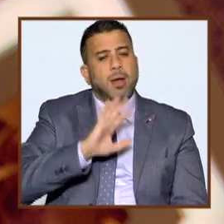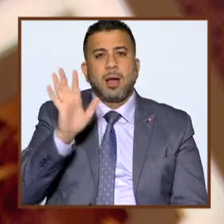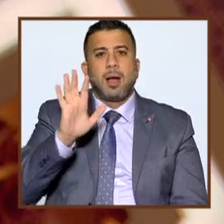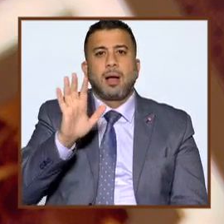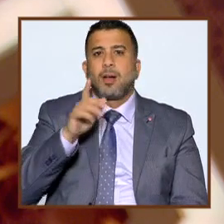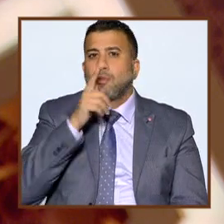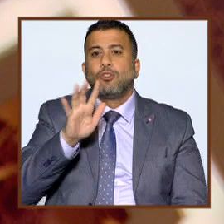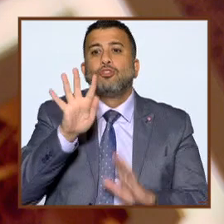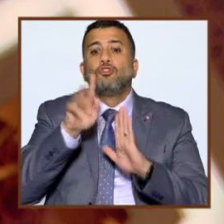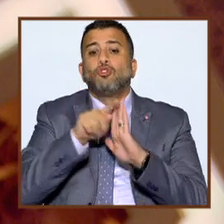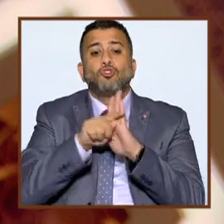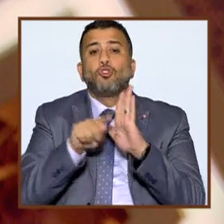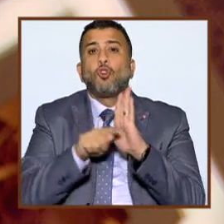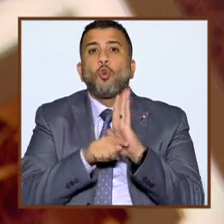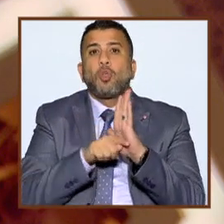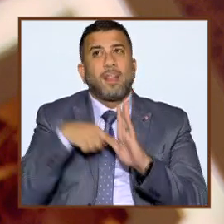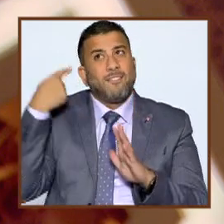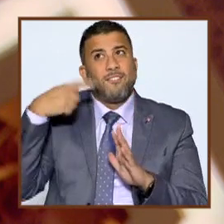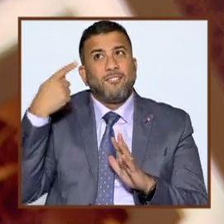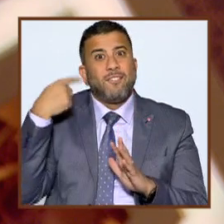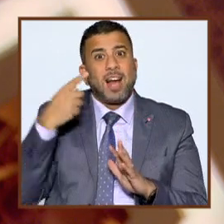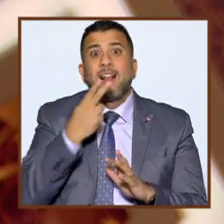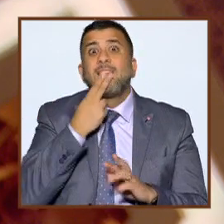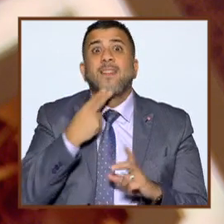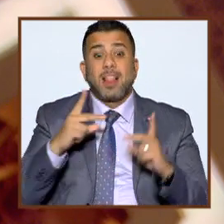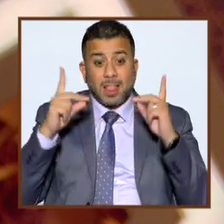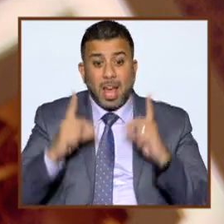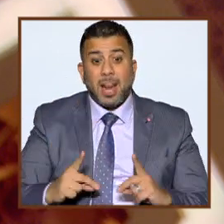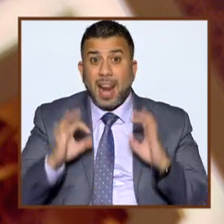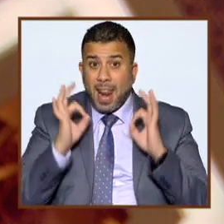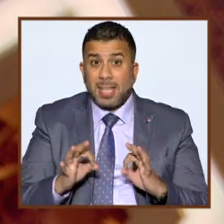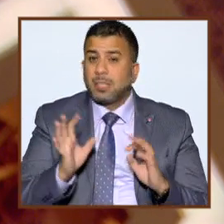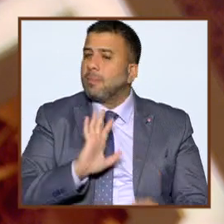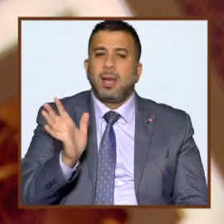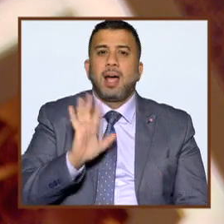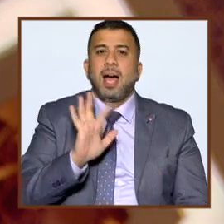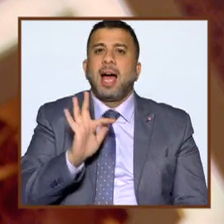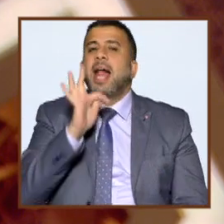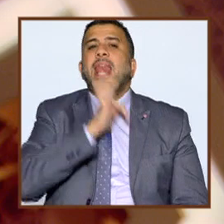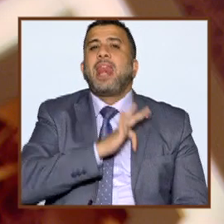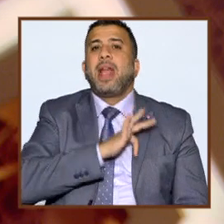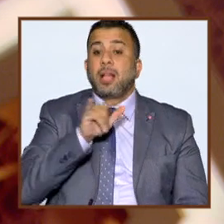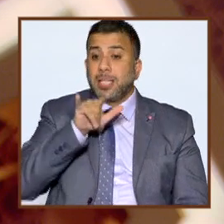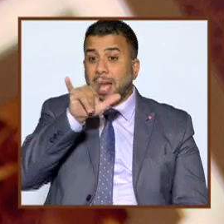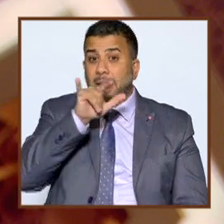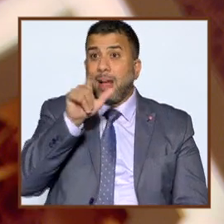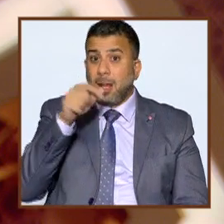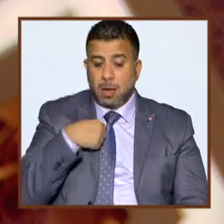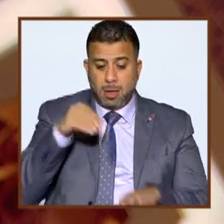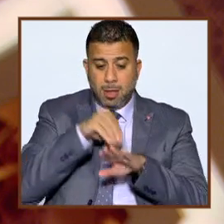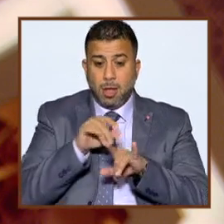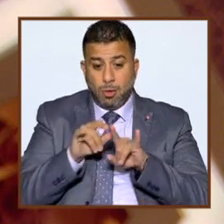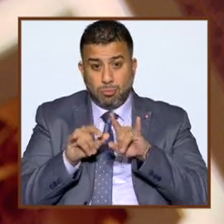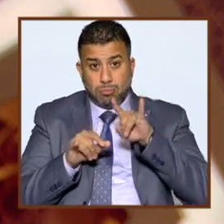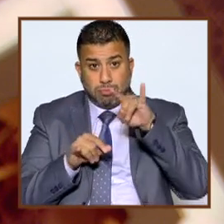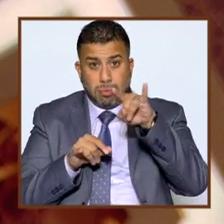فليس من شروط صحة الإحرام الطهارة، ليس من شروط صحة الإحرام الطهارة. وأنا سبق أني